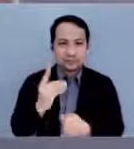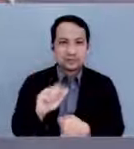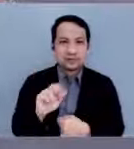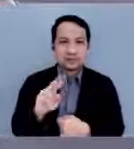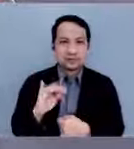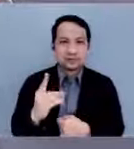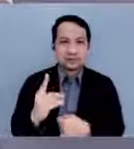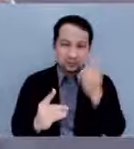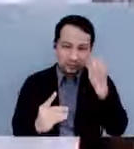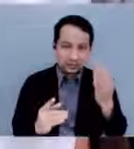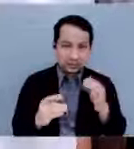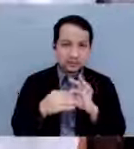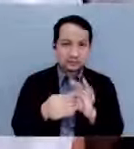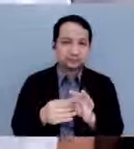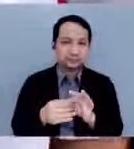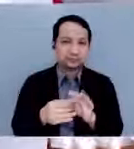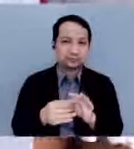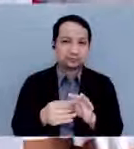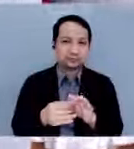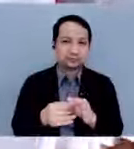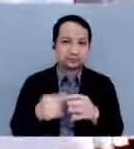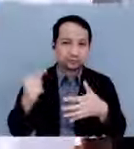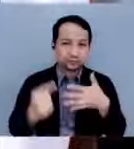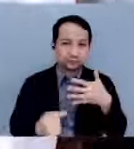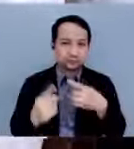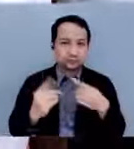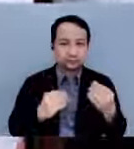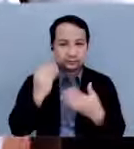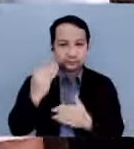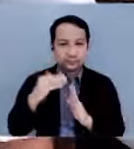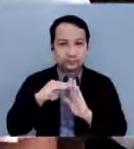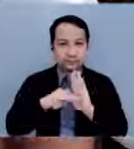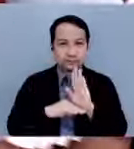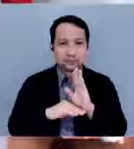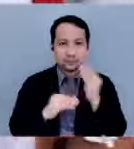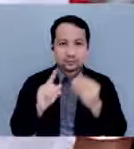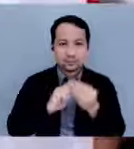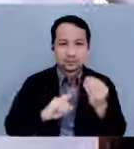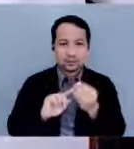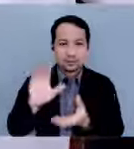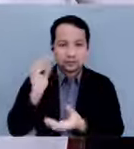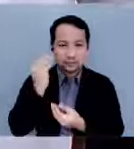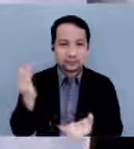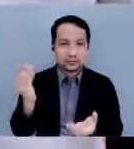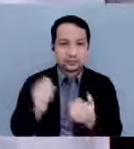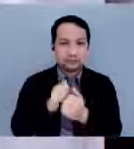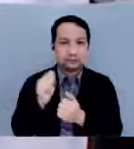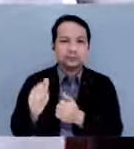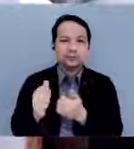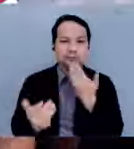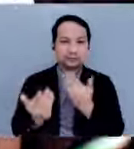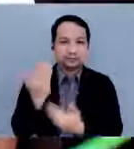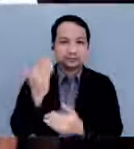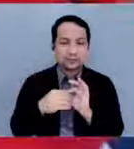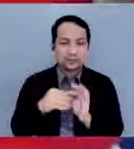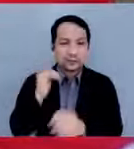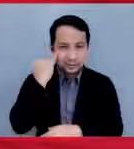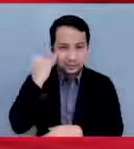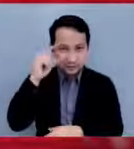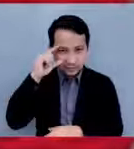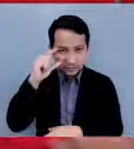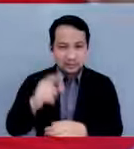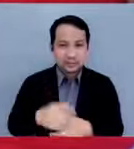ang lahat ng nasa to-do list natin ngayong araw, mga kapatid. Pero bago yan, samahan ang inyong paborito morning kasalo. Ako po, si Justin Quirino. At